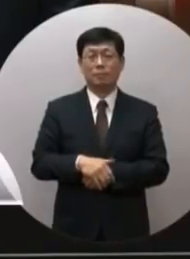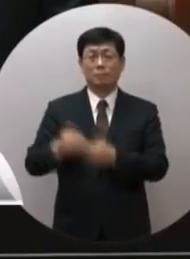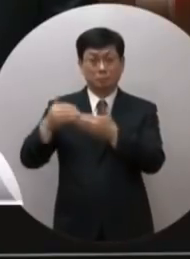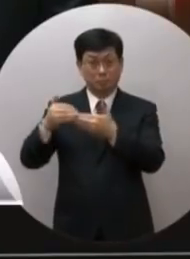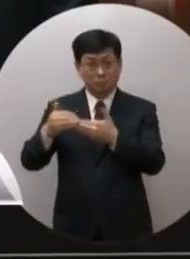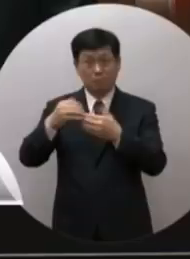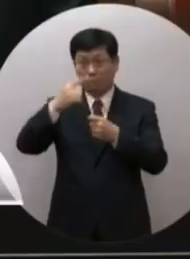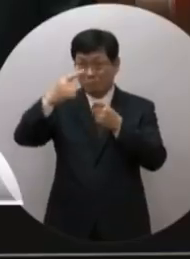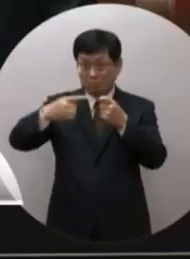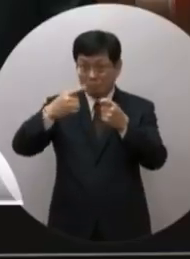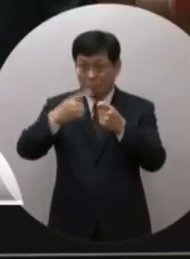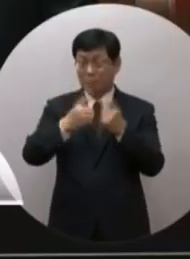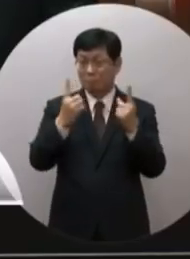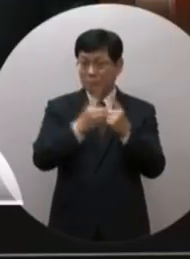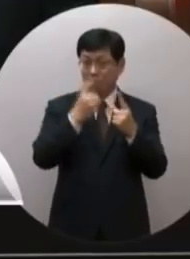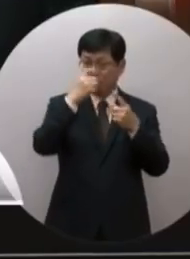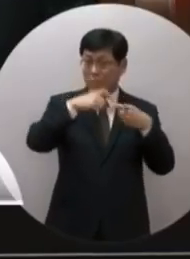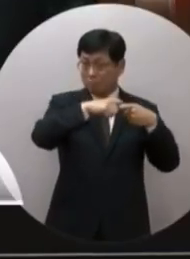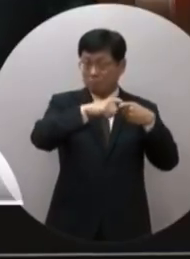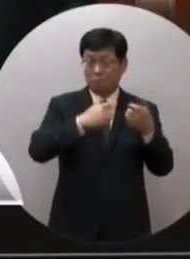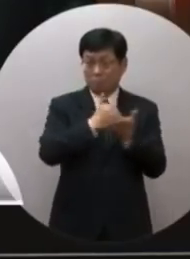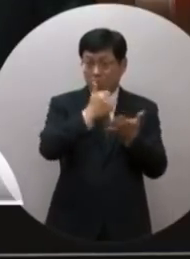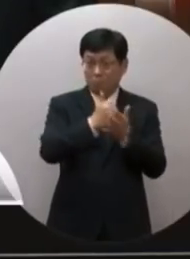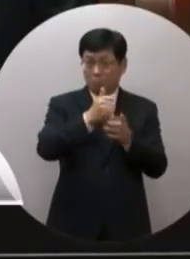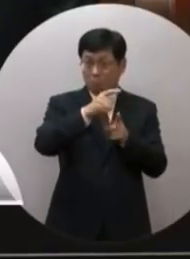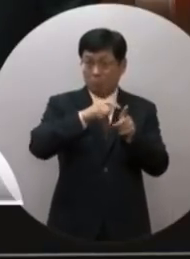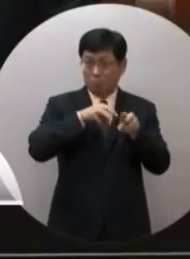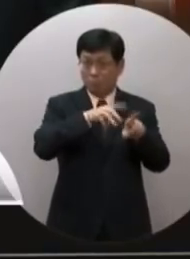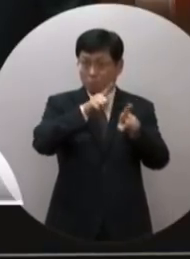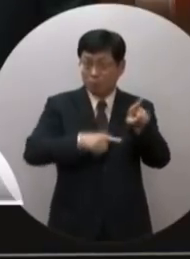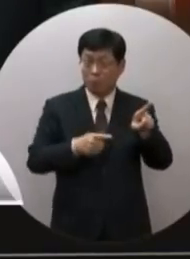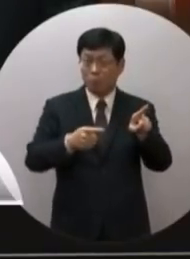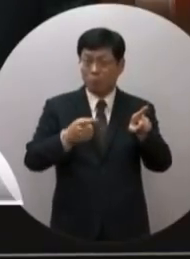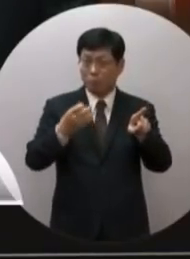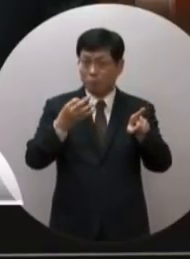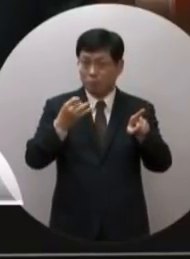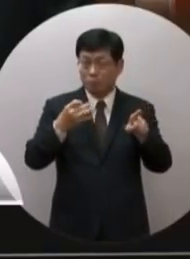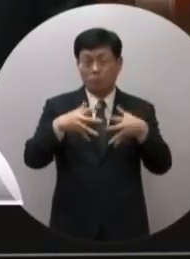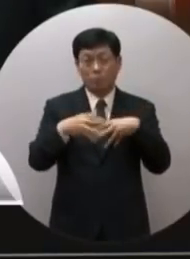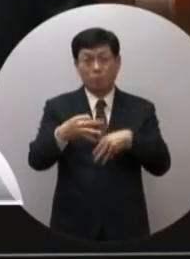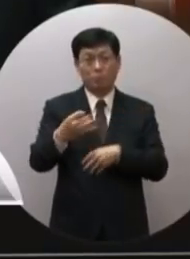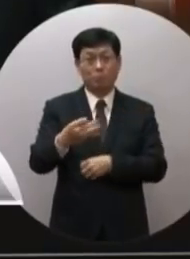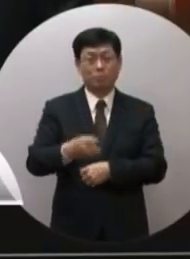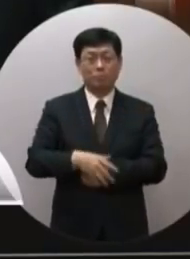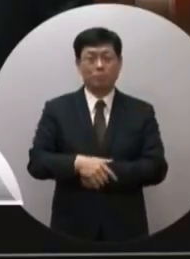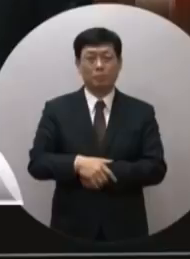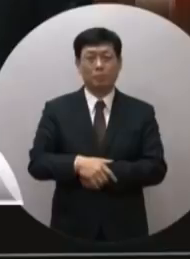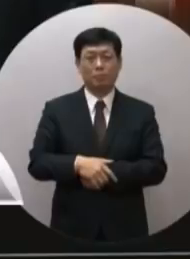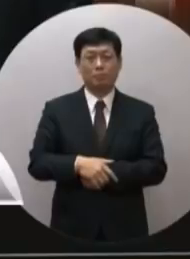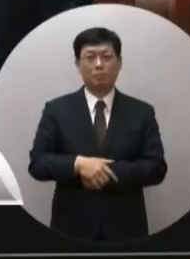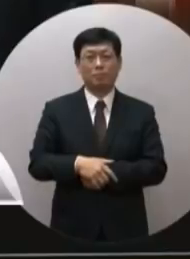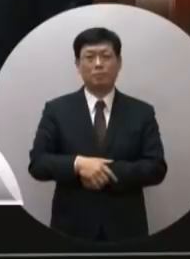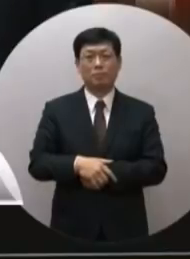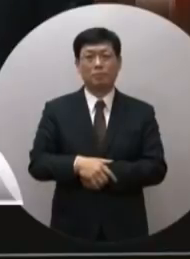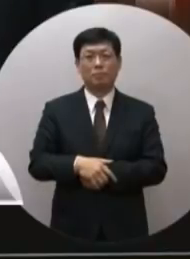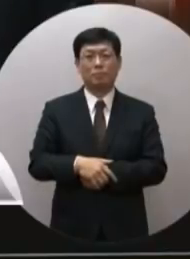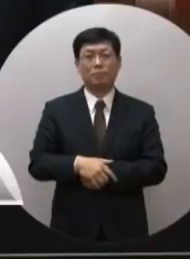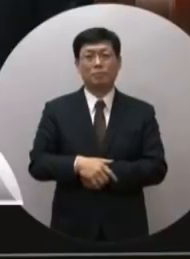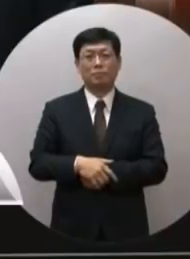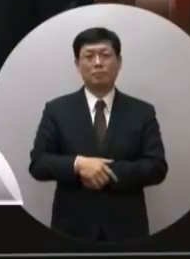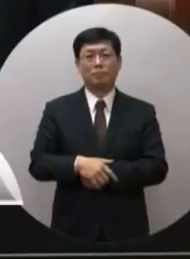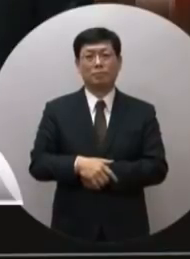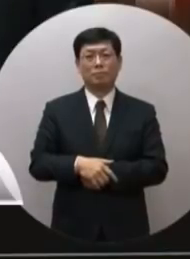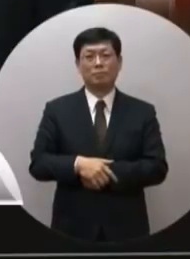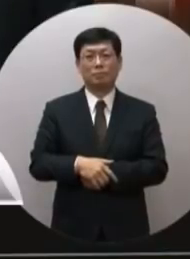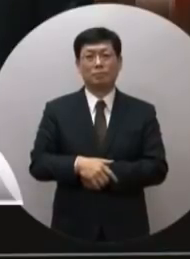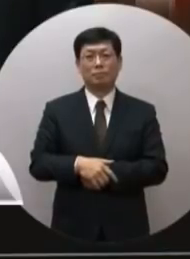陆一年对欧盟的出售是大概多少美金？我们部长您可以回答。 这我那不会，我看个播